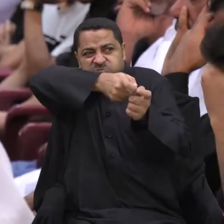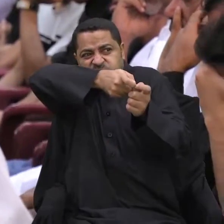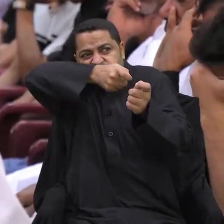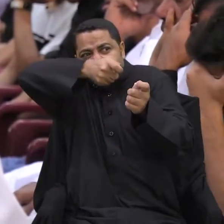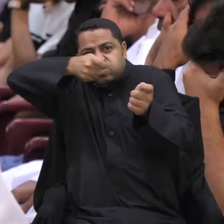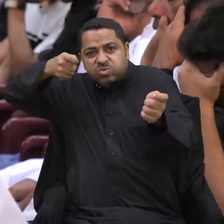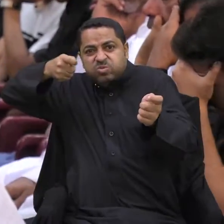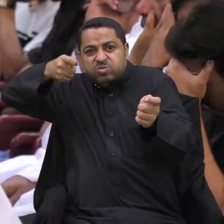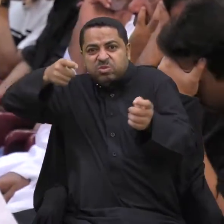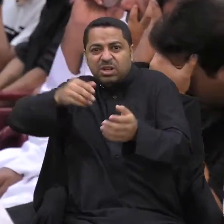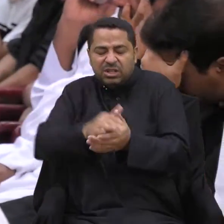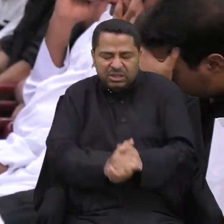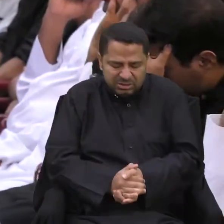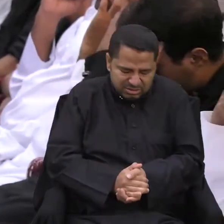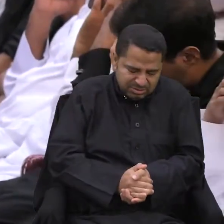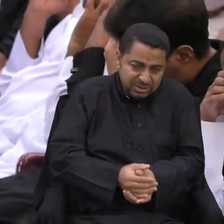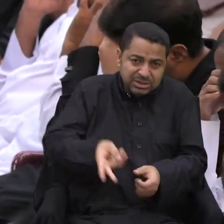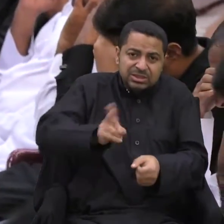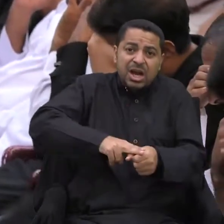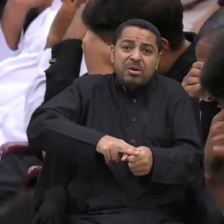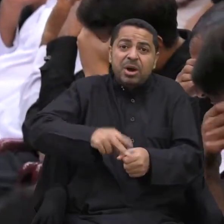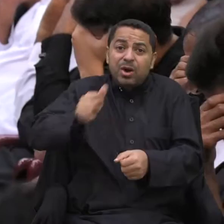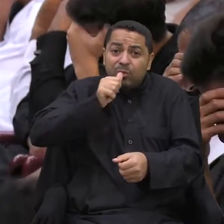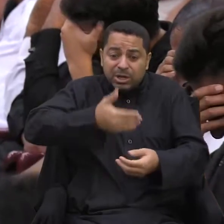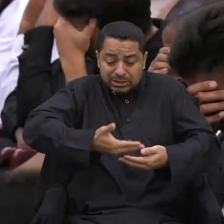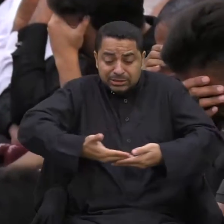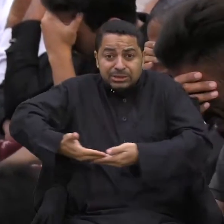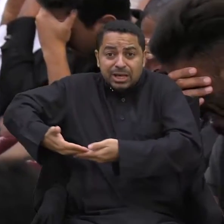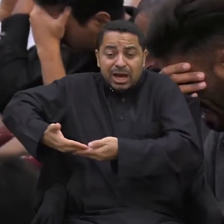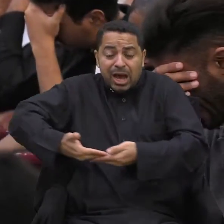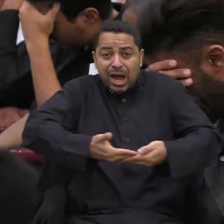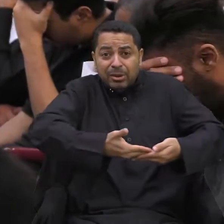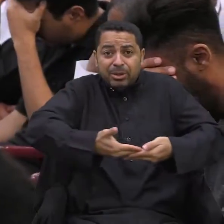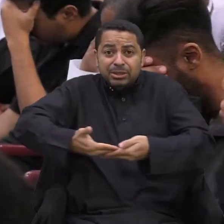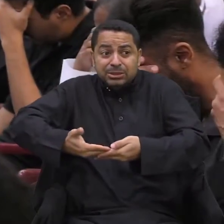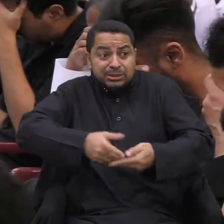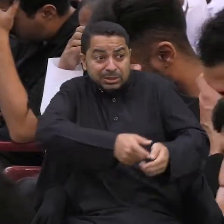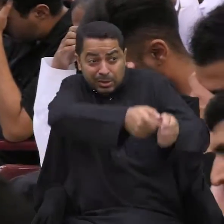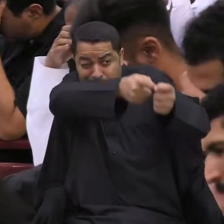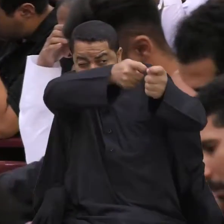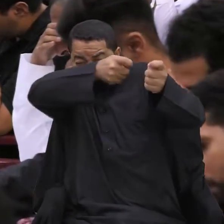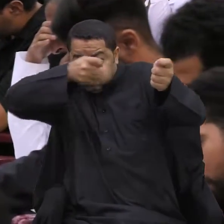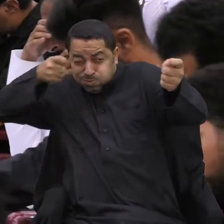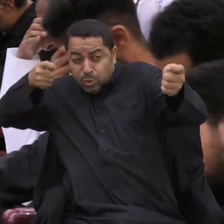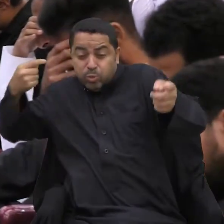السهام، وإذا بالطفل قد خر صريعا